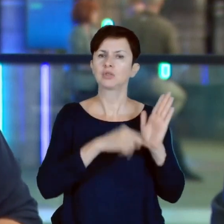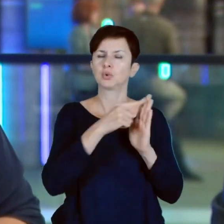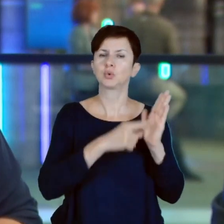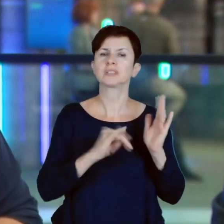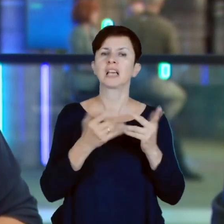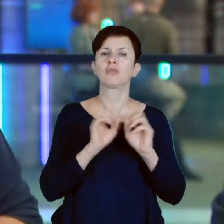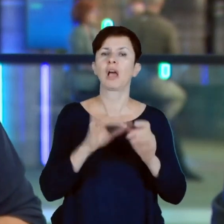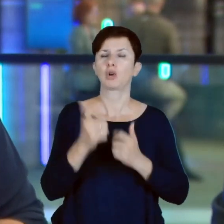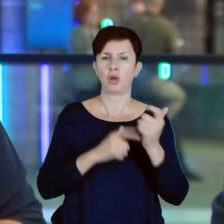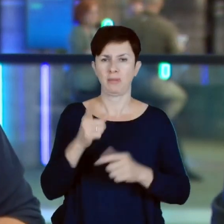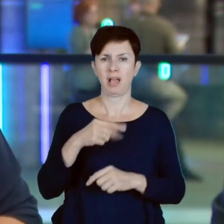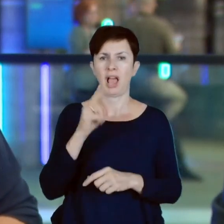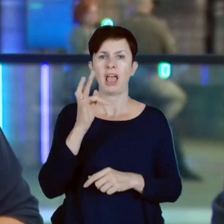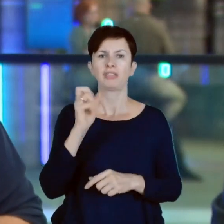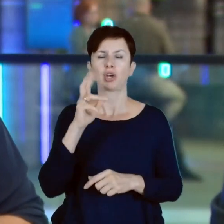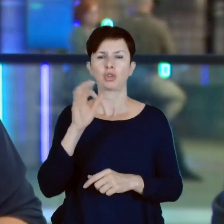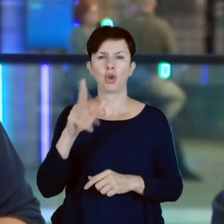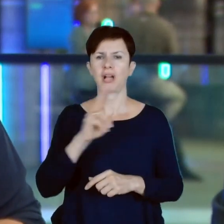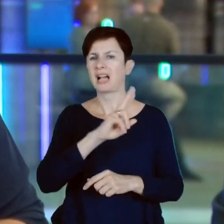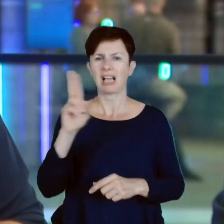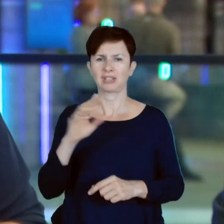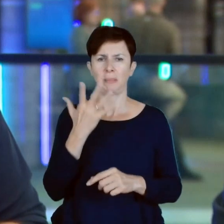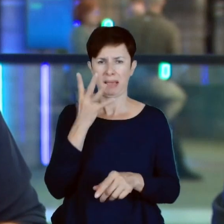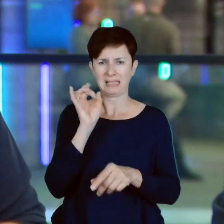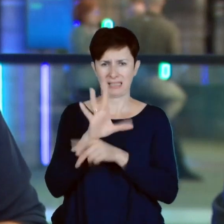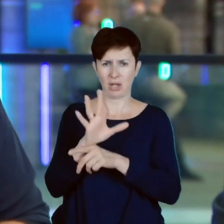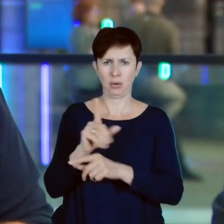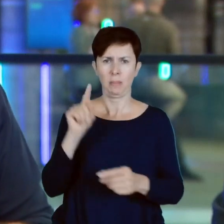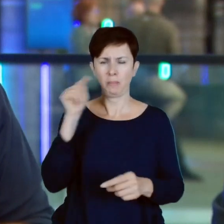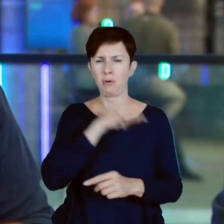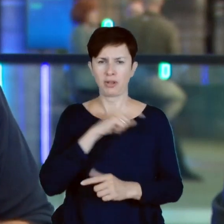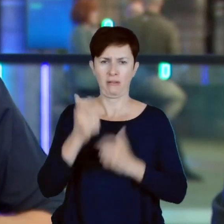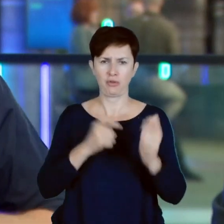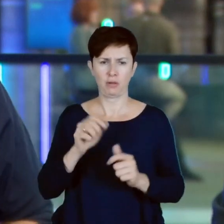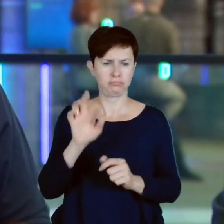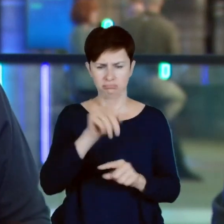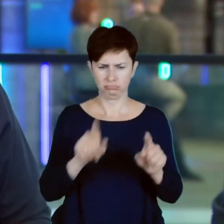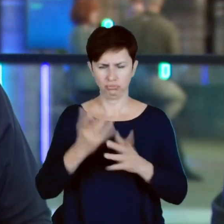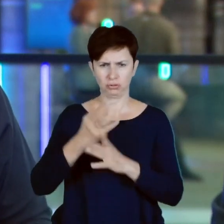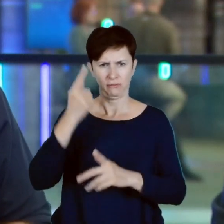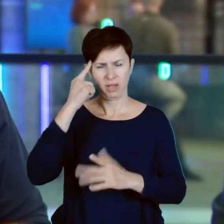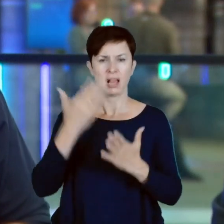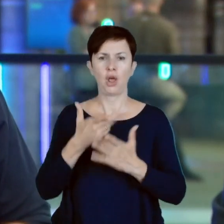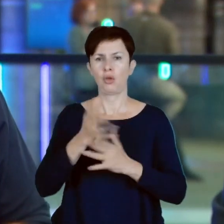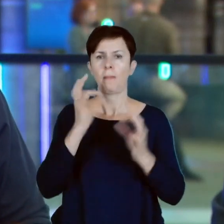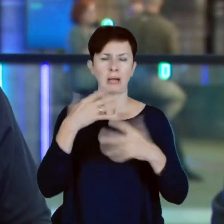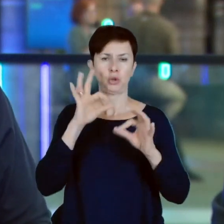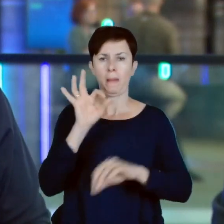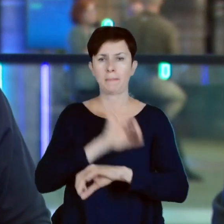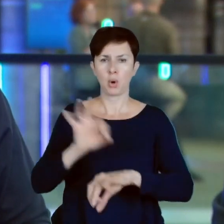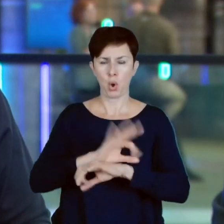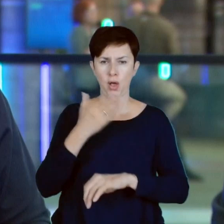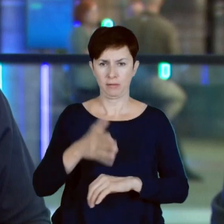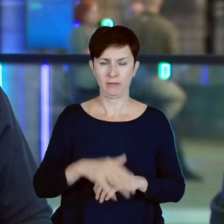zacząć go każdy używać w 5 sekund, bo są świetnie zaprojektowane. Ale to nie jest serwis, który nas zachęca, żebyśmy w pierwszej